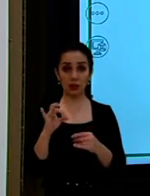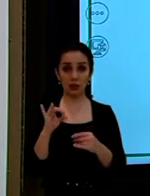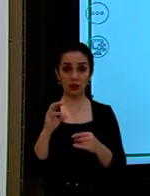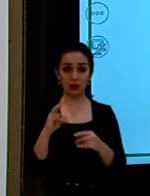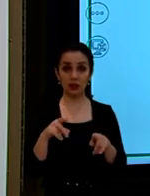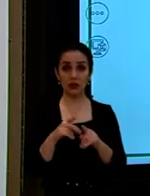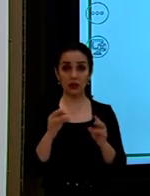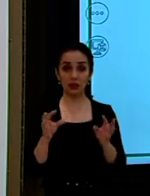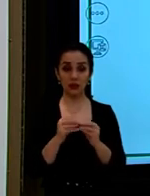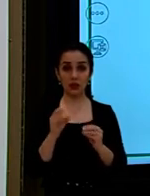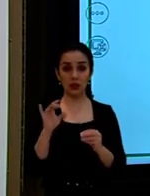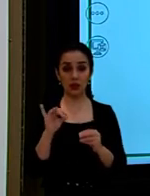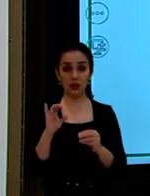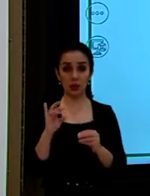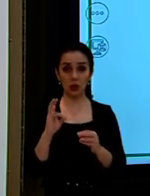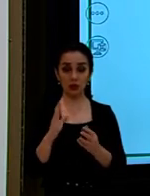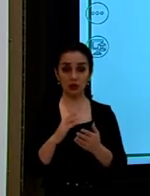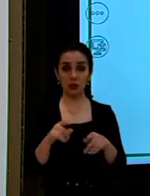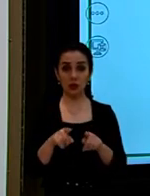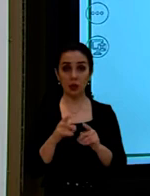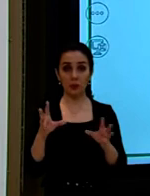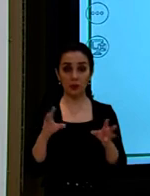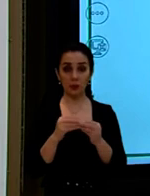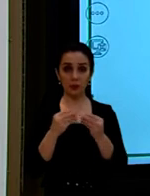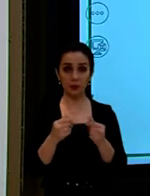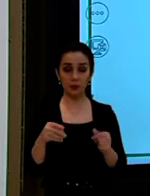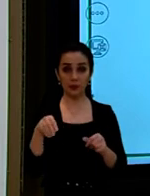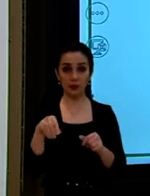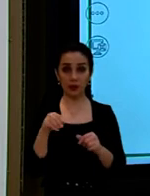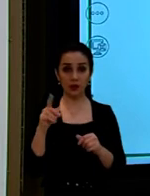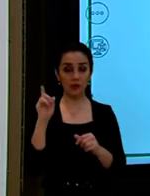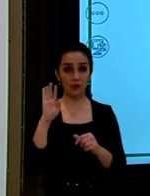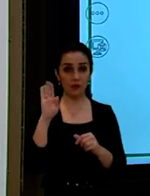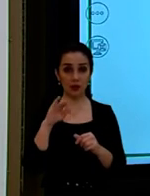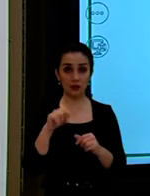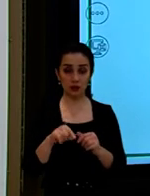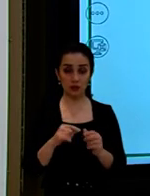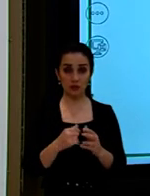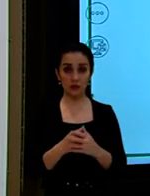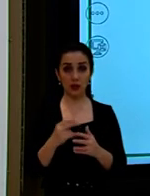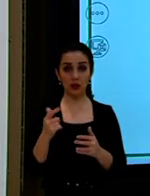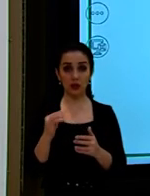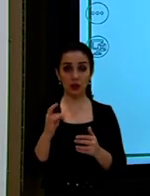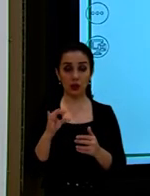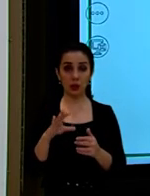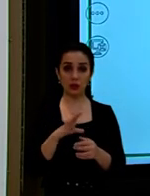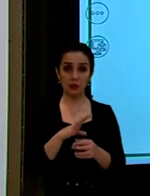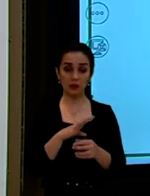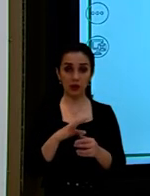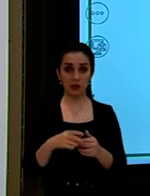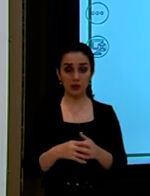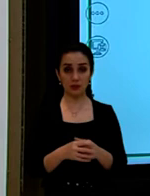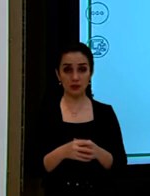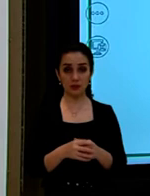взаимодействия ионов образующихся при растворении с в воде гидролиз бывает